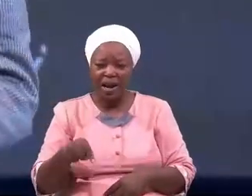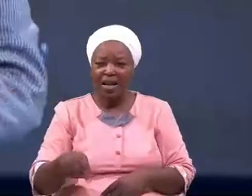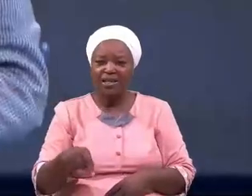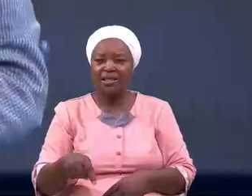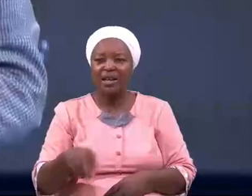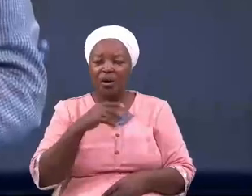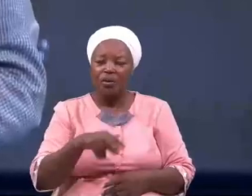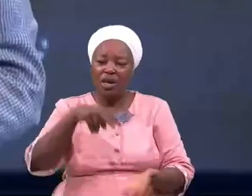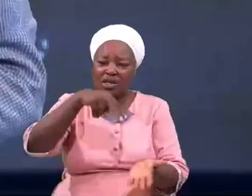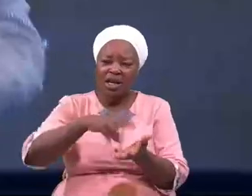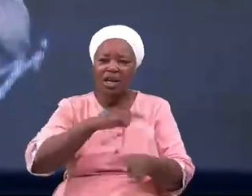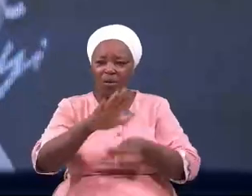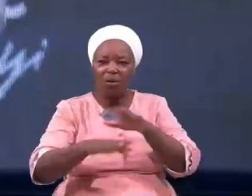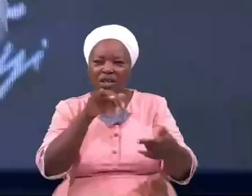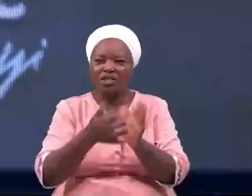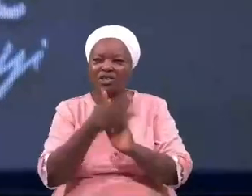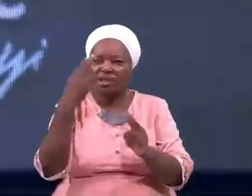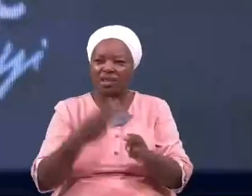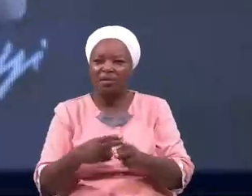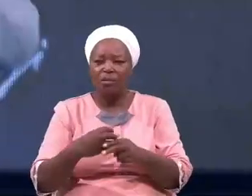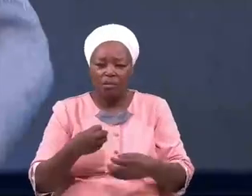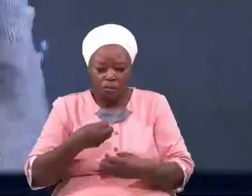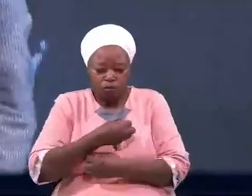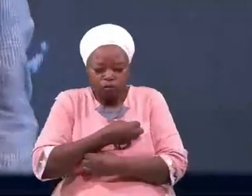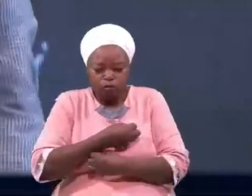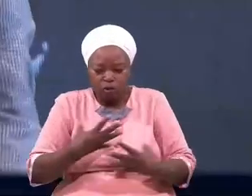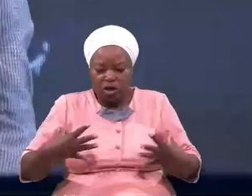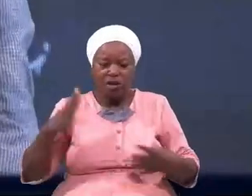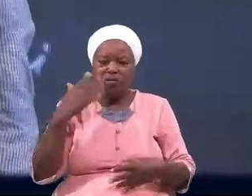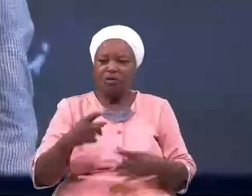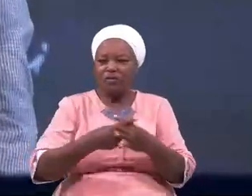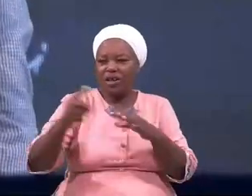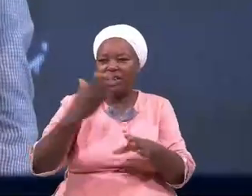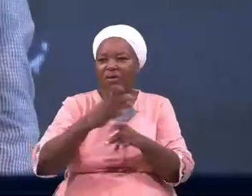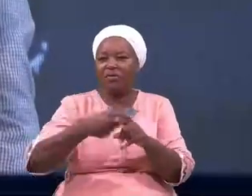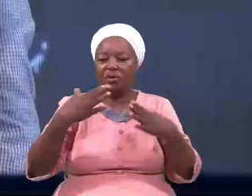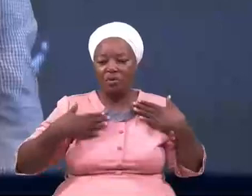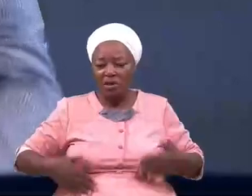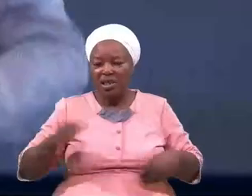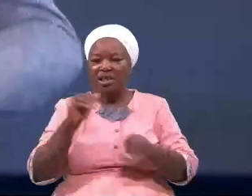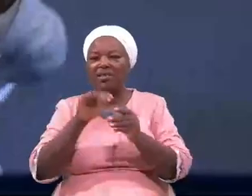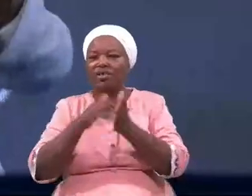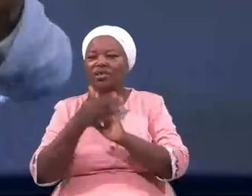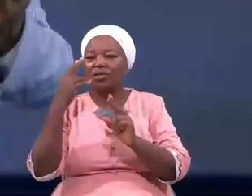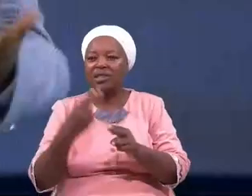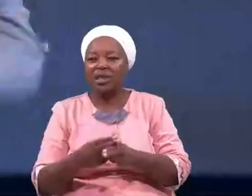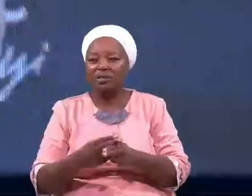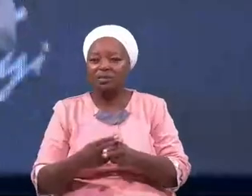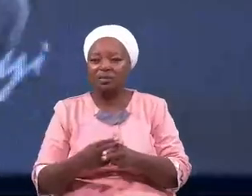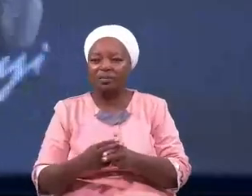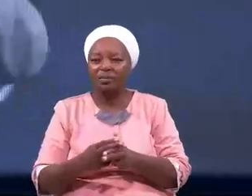les paralytiques vont se lever et marcher. Les enflements, les tumeurs vont disparaître de vos